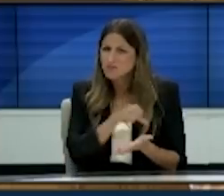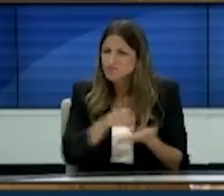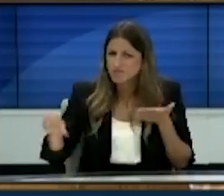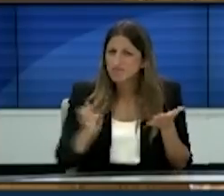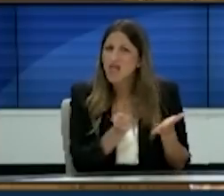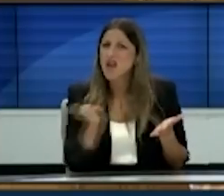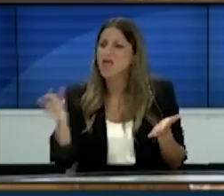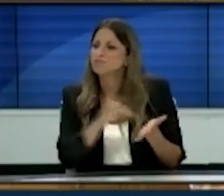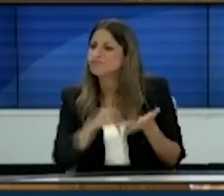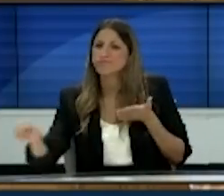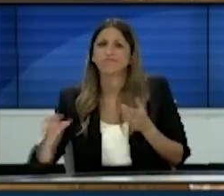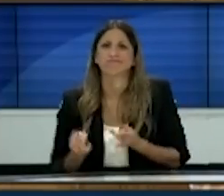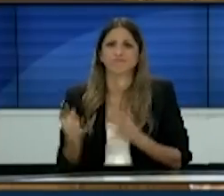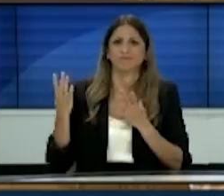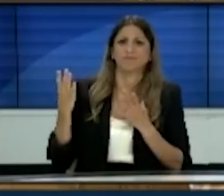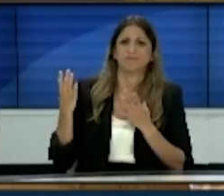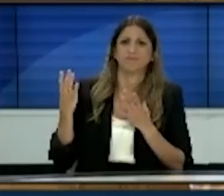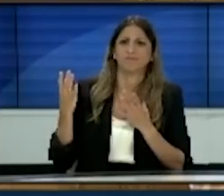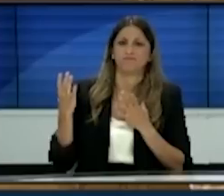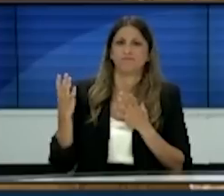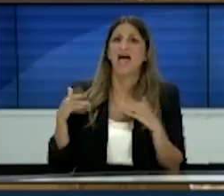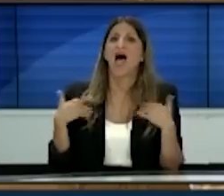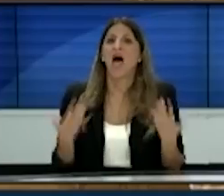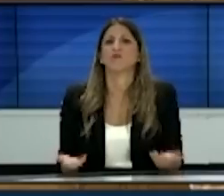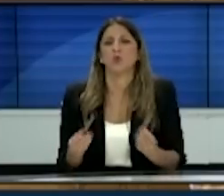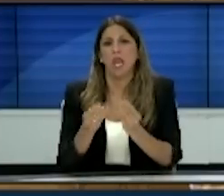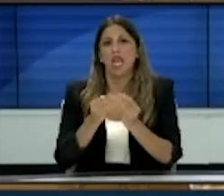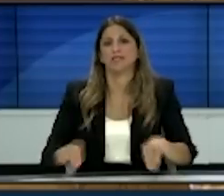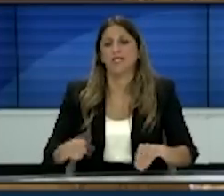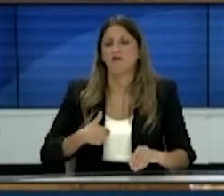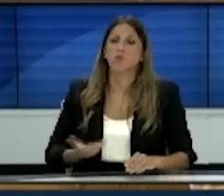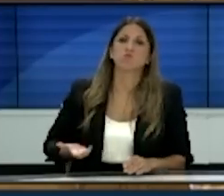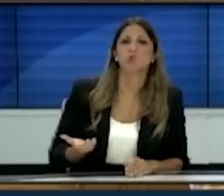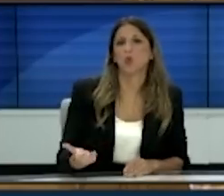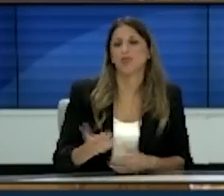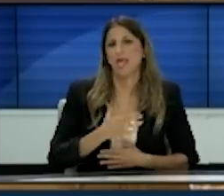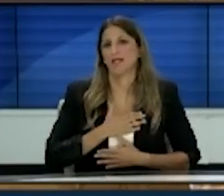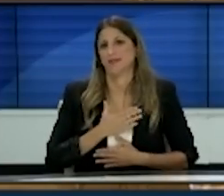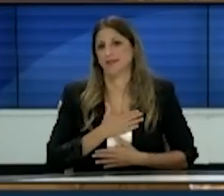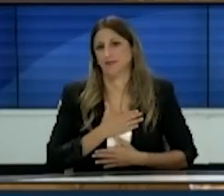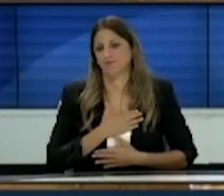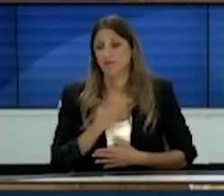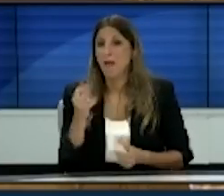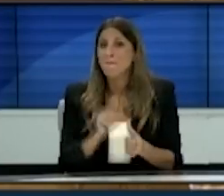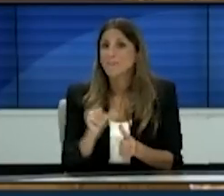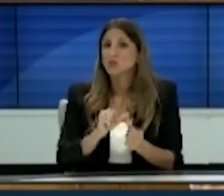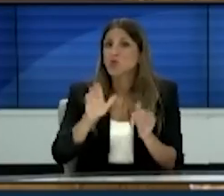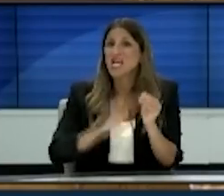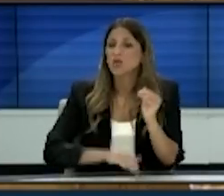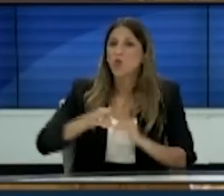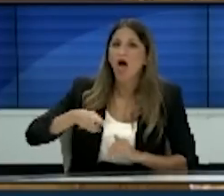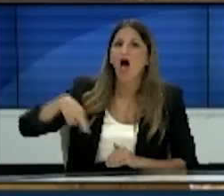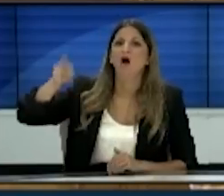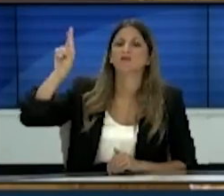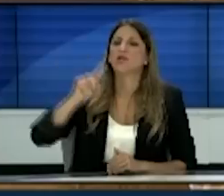δώσεις απάντηση συνολικά απέναντι στην ακρίβεια αν δεν προχωρήσεις σε αύξηση του κατώτατου μισθού σύμφωνα